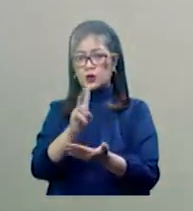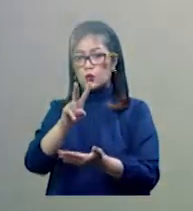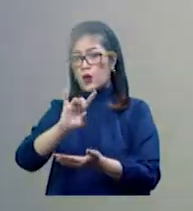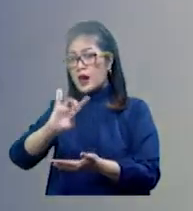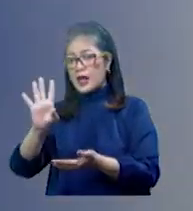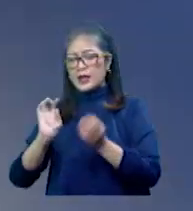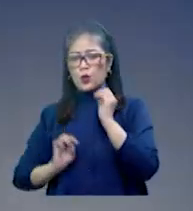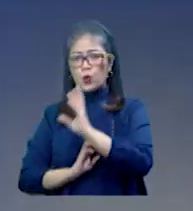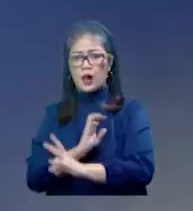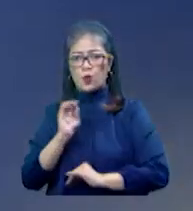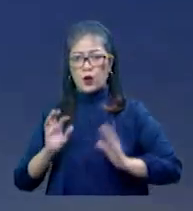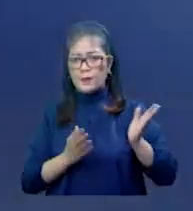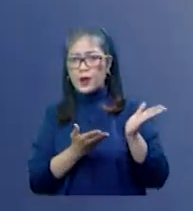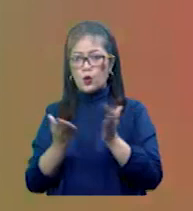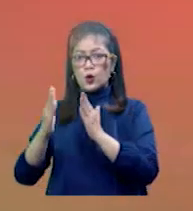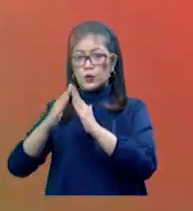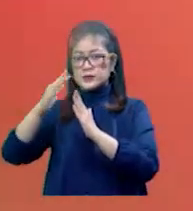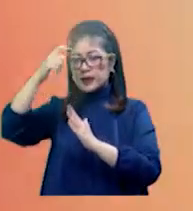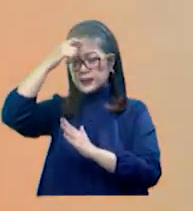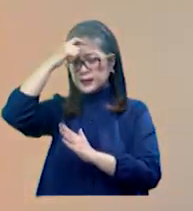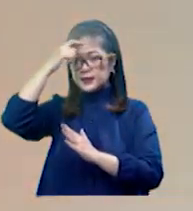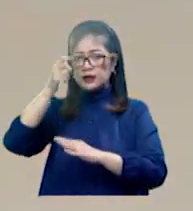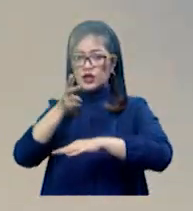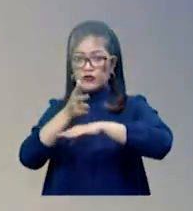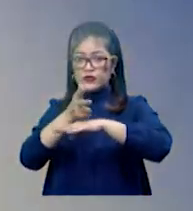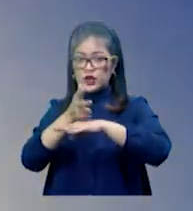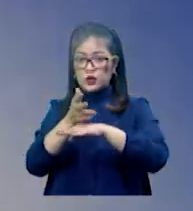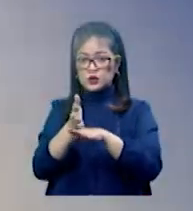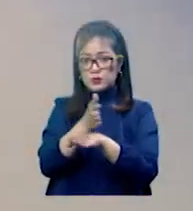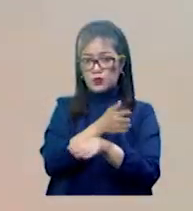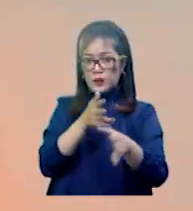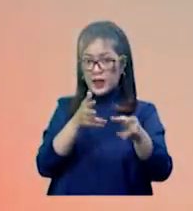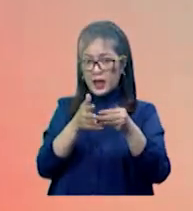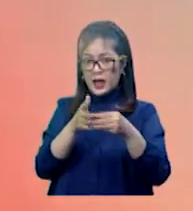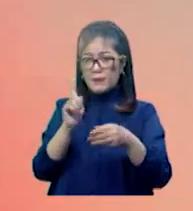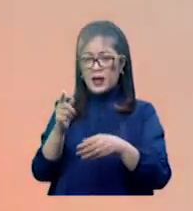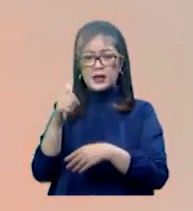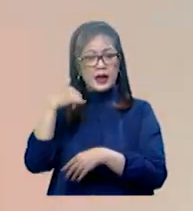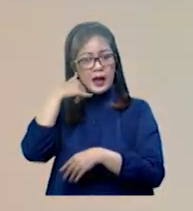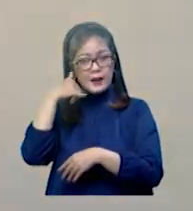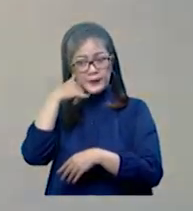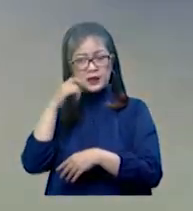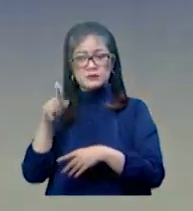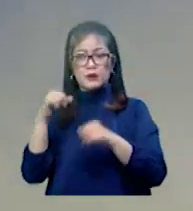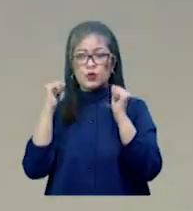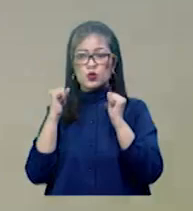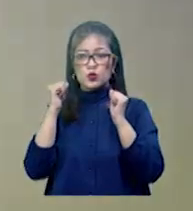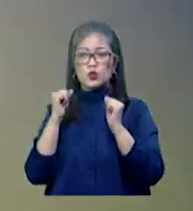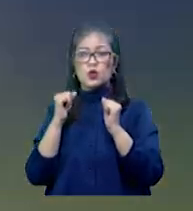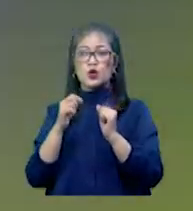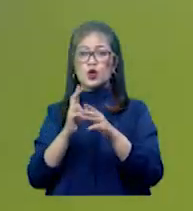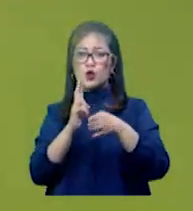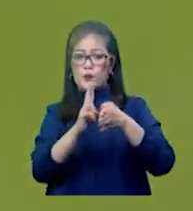dan harus dilarikan ke rumah sakit. Video ini sebelumnya direkam menggunakan telepon genggam oleh pelajar yang duduk di tengah sambil dibonceng